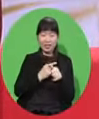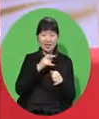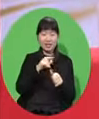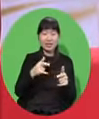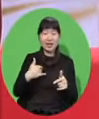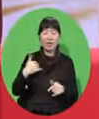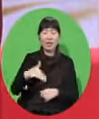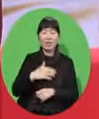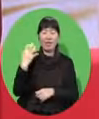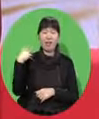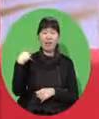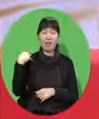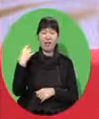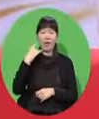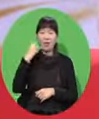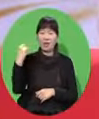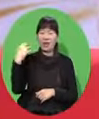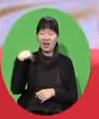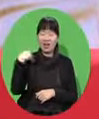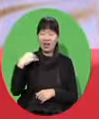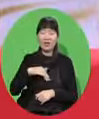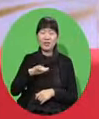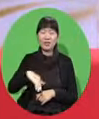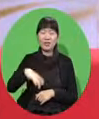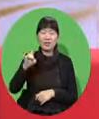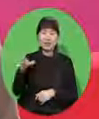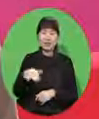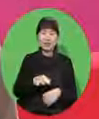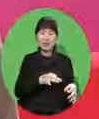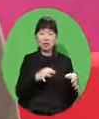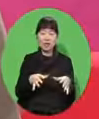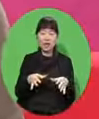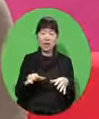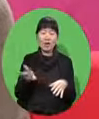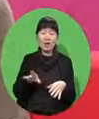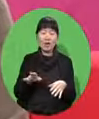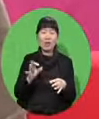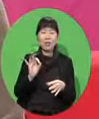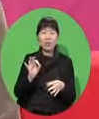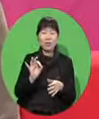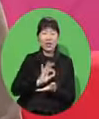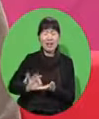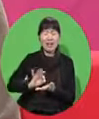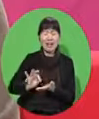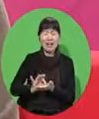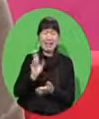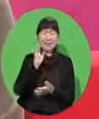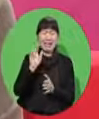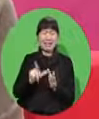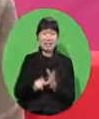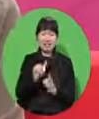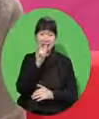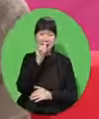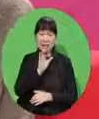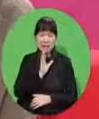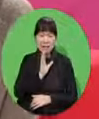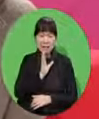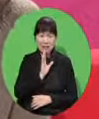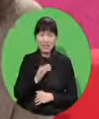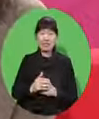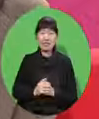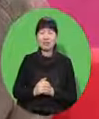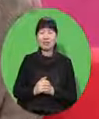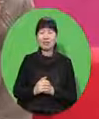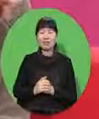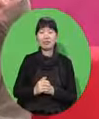아니라 우리가 해야 될 것 같아요. 그렇죠. 네. 우리부터 먼저 이렇게 투자. 뭐 그러니까 우리도 뭐 좀 물수도 좀 쓸 때 있잖아요. 그렇잖아요. 네. 네. 아니